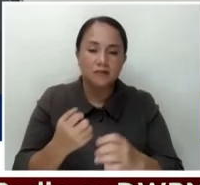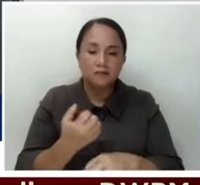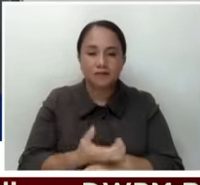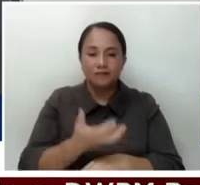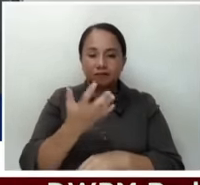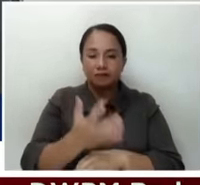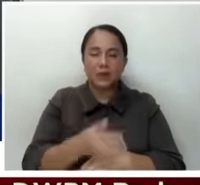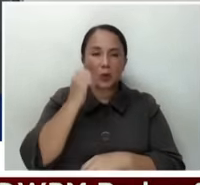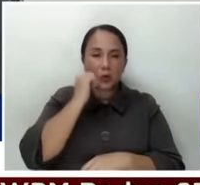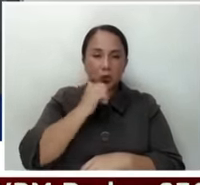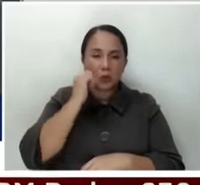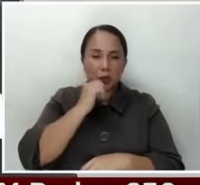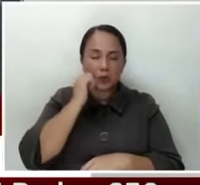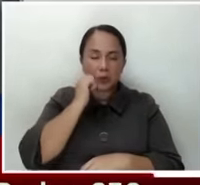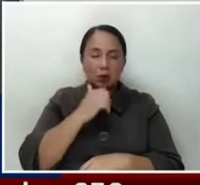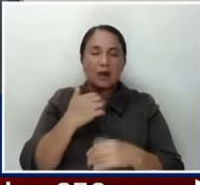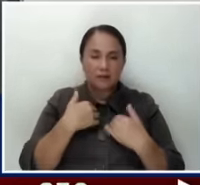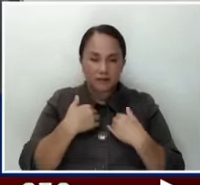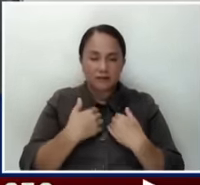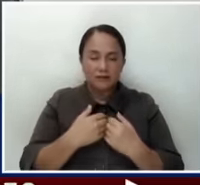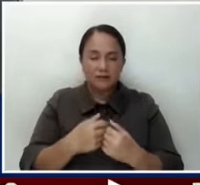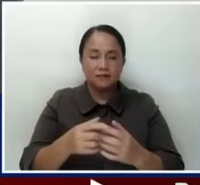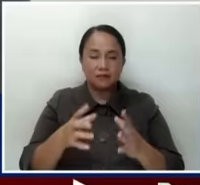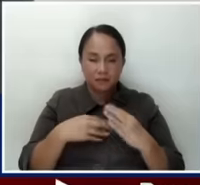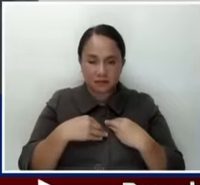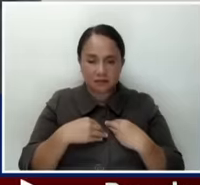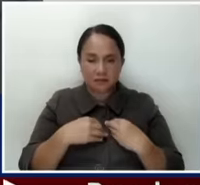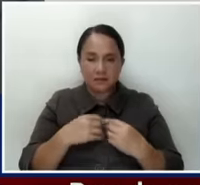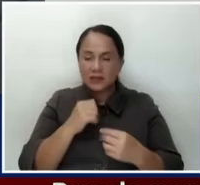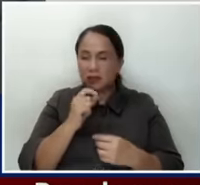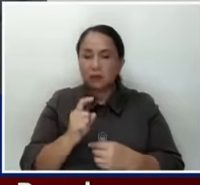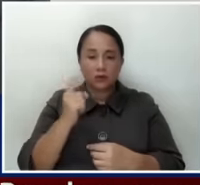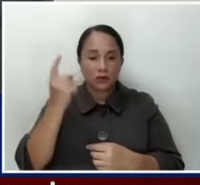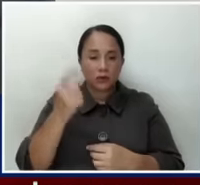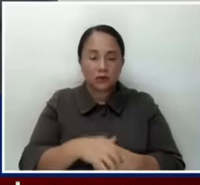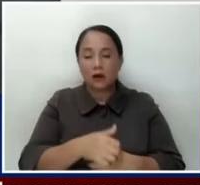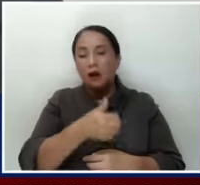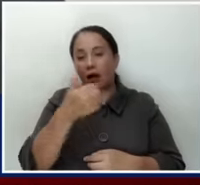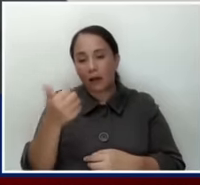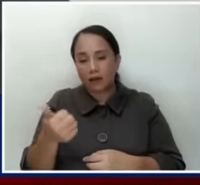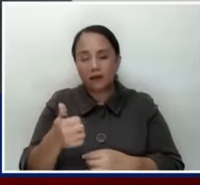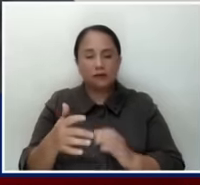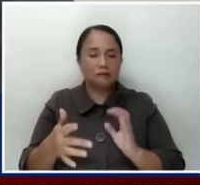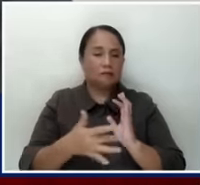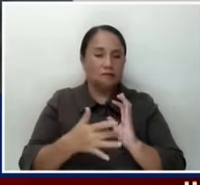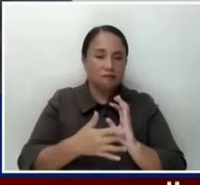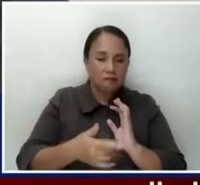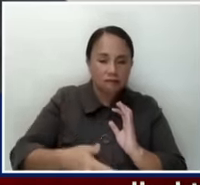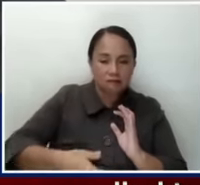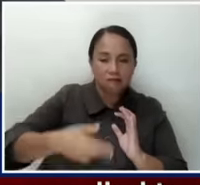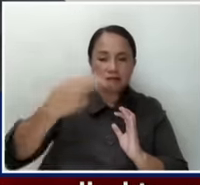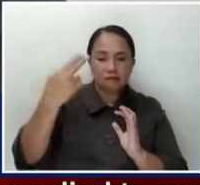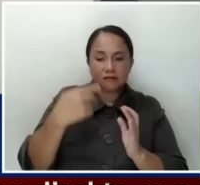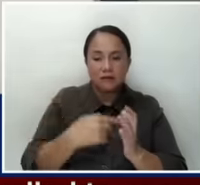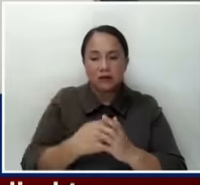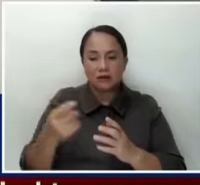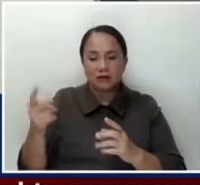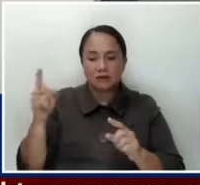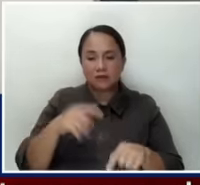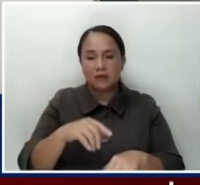po tayong natatanggap. Wala pa po dyan yung mga ibang mga high-tech katulad ng pagdating dito ng